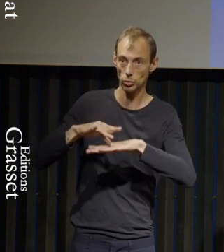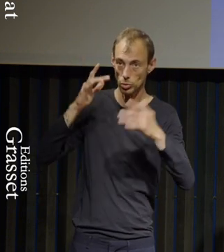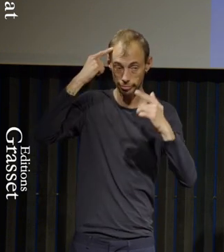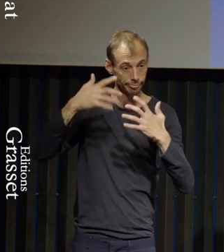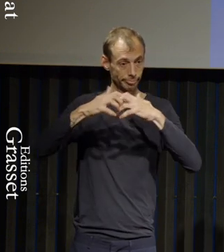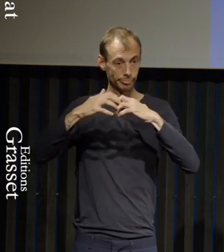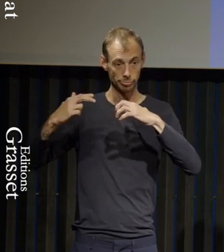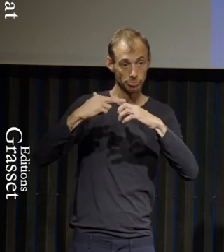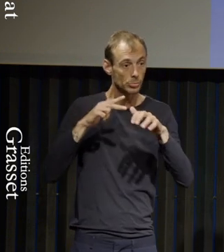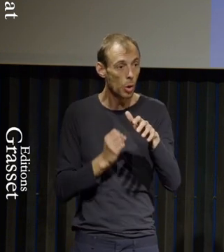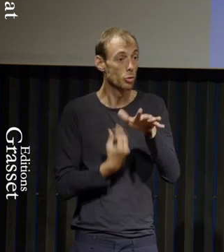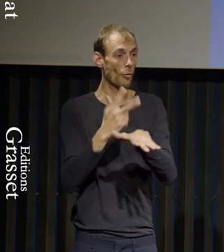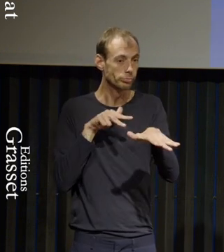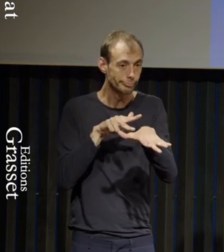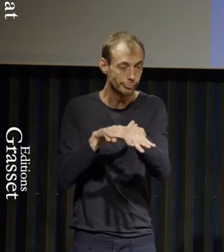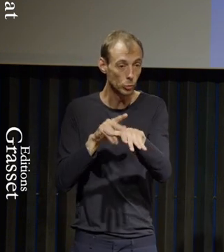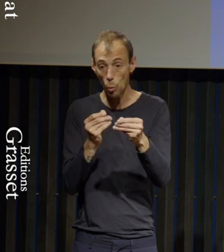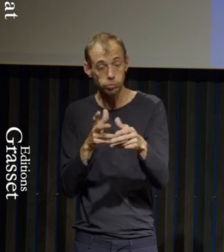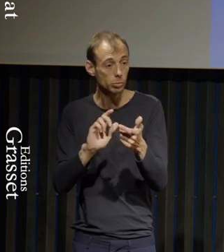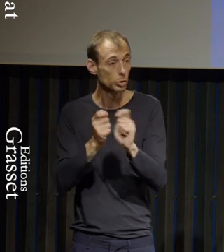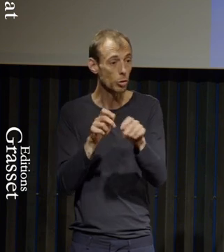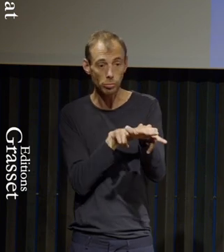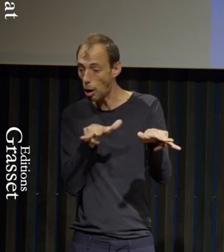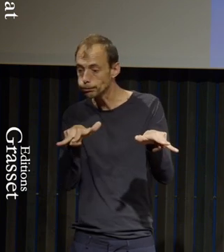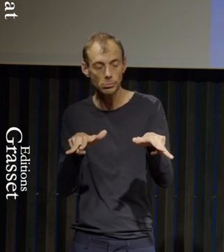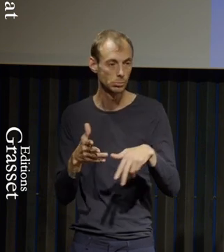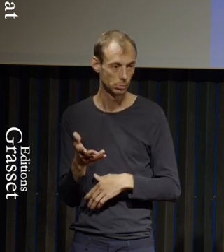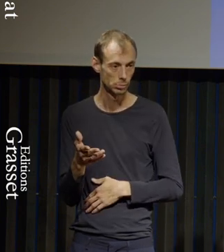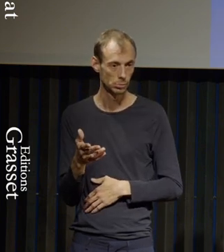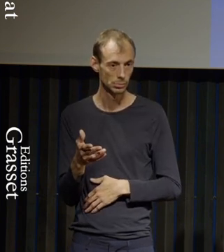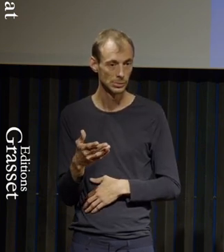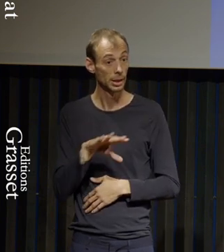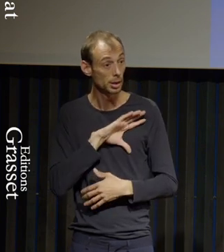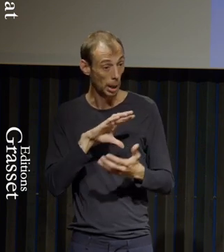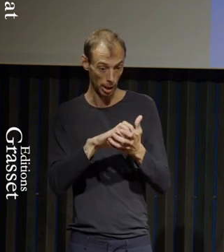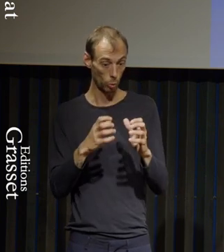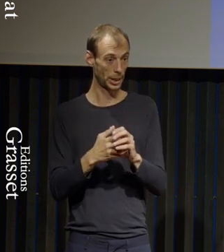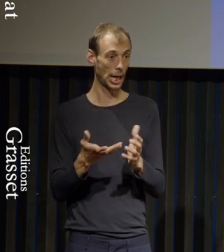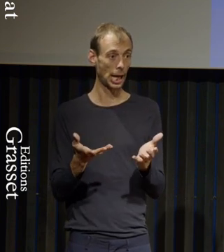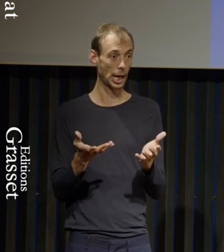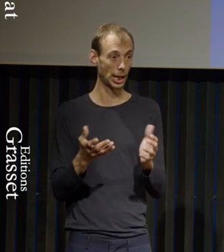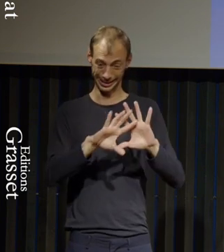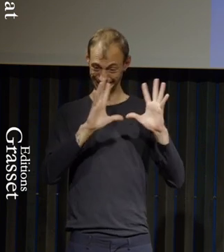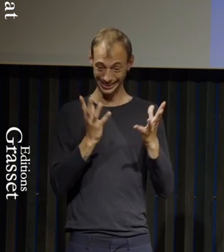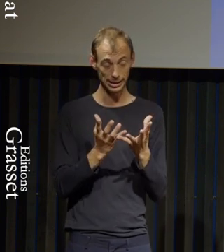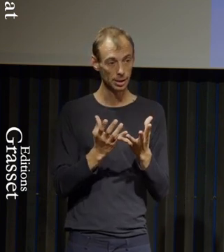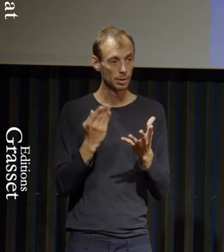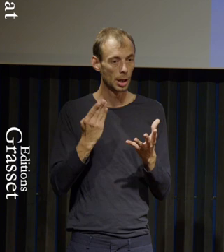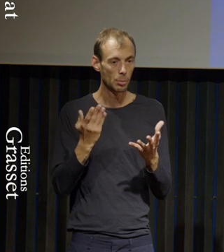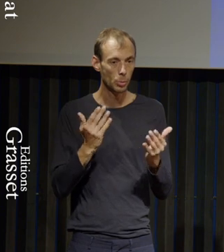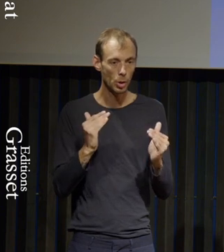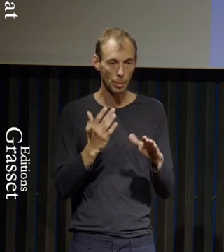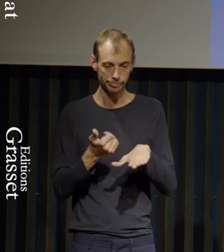ce niveau de complexité, il faut que l'orchestration fonctionne. Il faut qu'il y ait quelque chose qui donne une